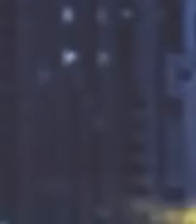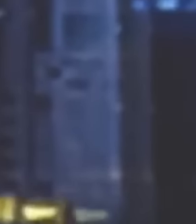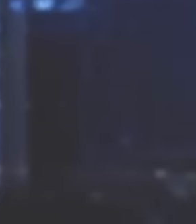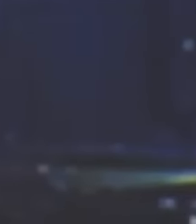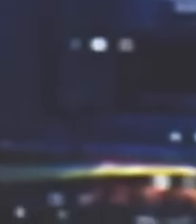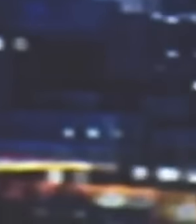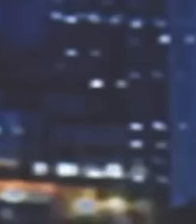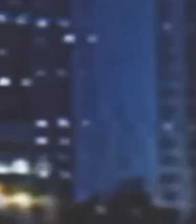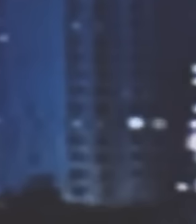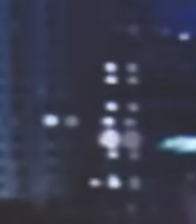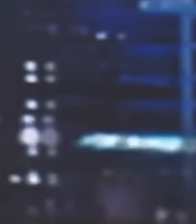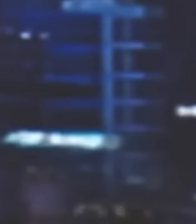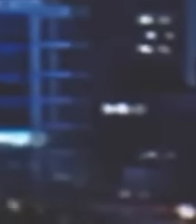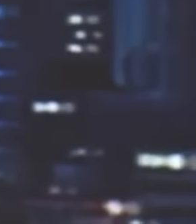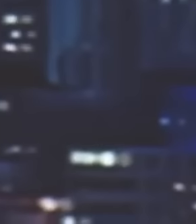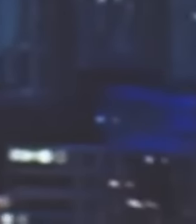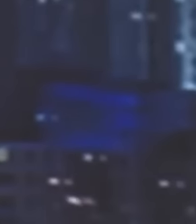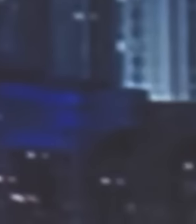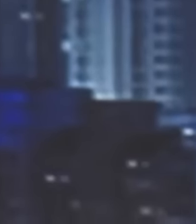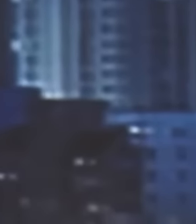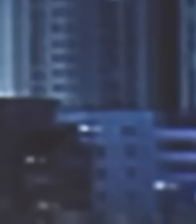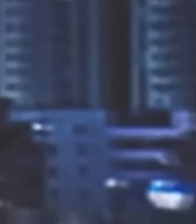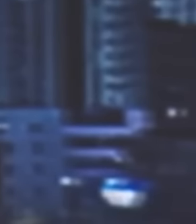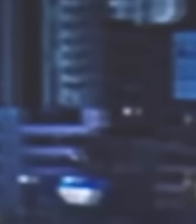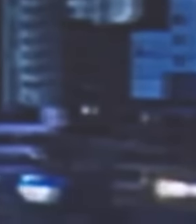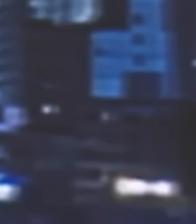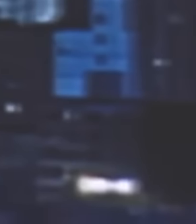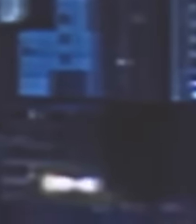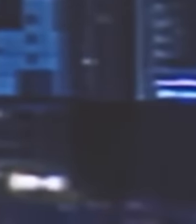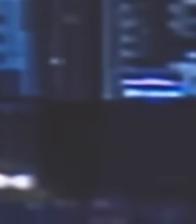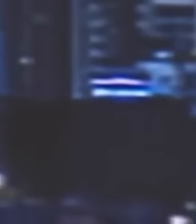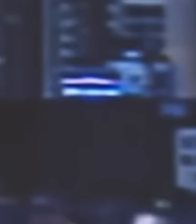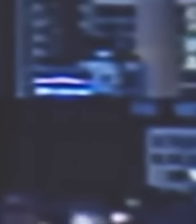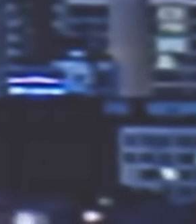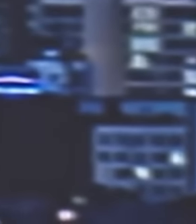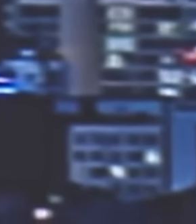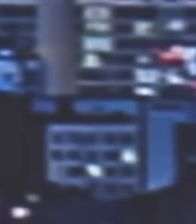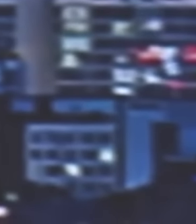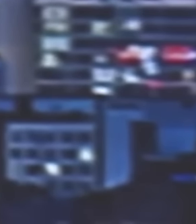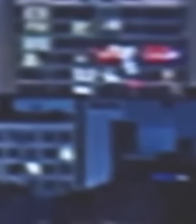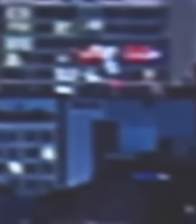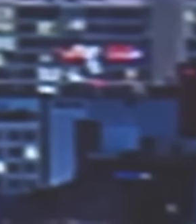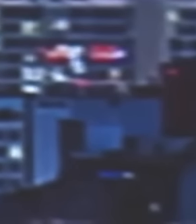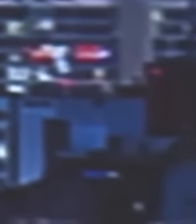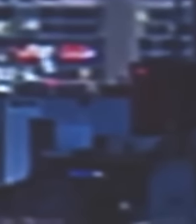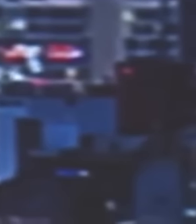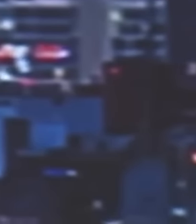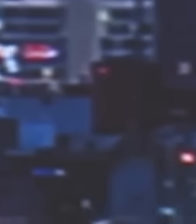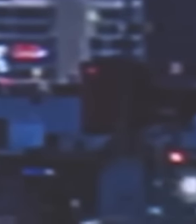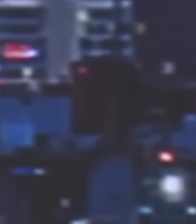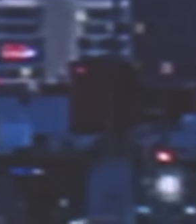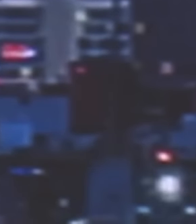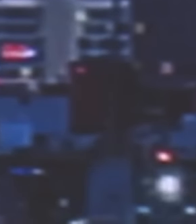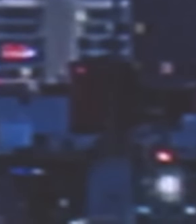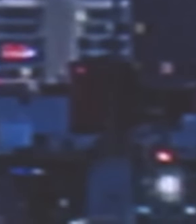JTBC 뉴스를 시청해 주셔서 고맙습니다. 저희는 저녁 6시 50분 뉴스룸에서 뵙겠습니다.